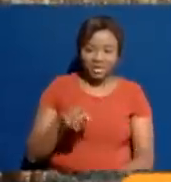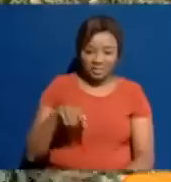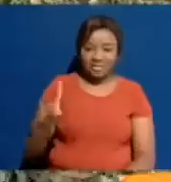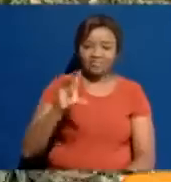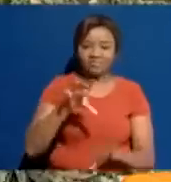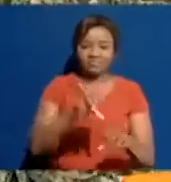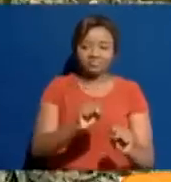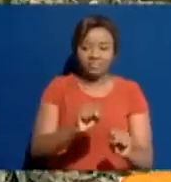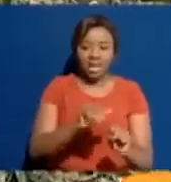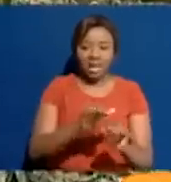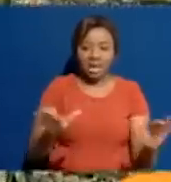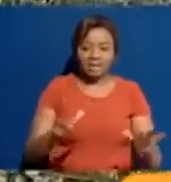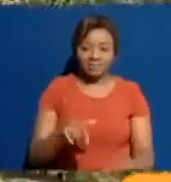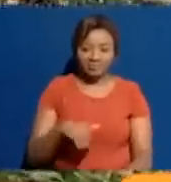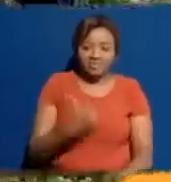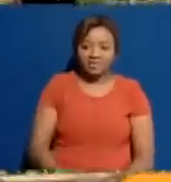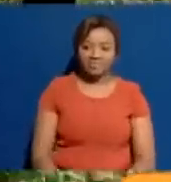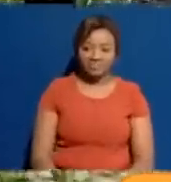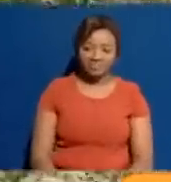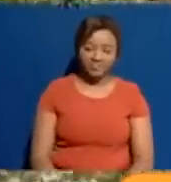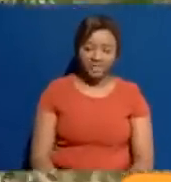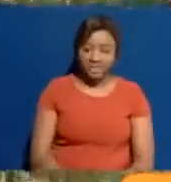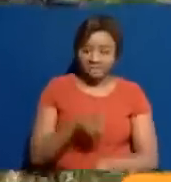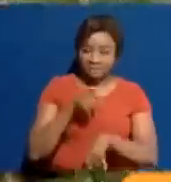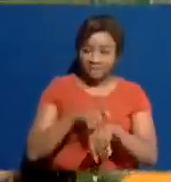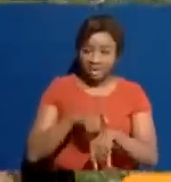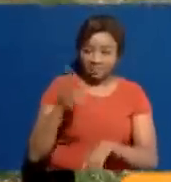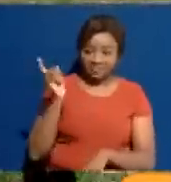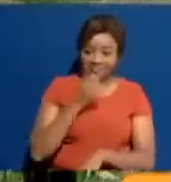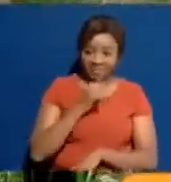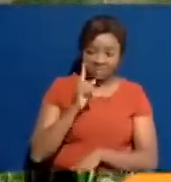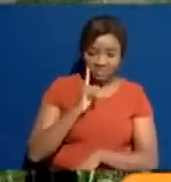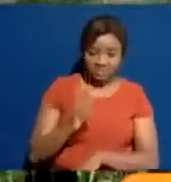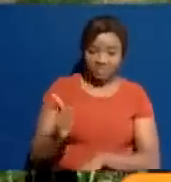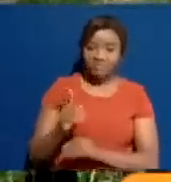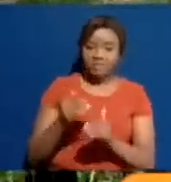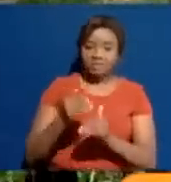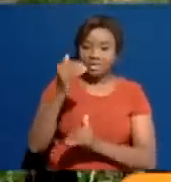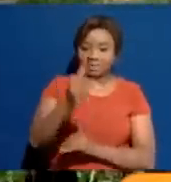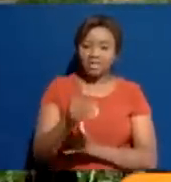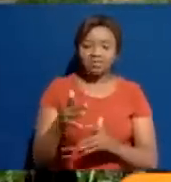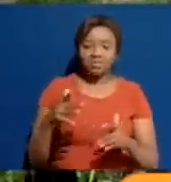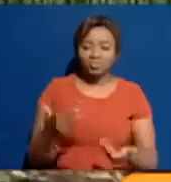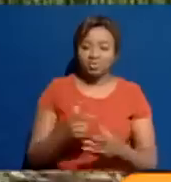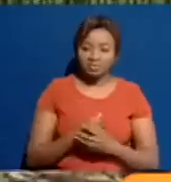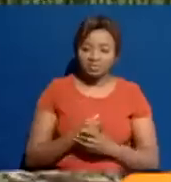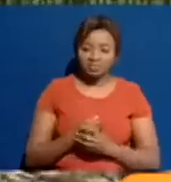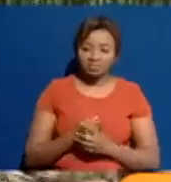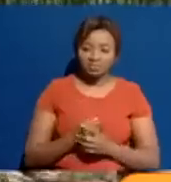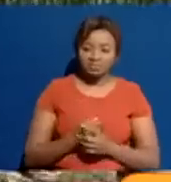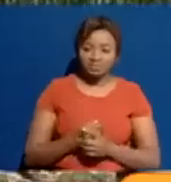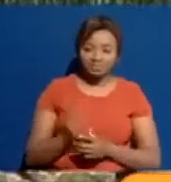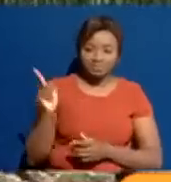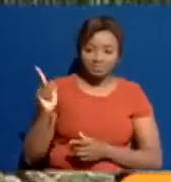hiyo. Na walipokamilisha awamu hii ya uharibifu, walielekea katika hatua ya pili ya mpango wao. Mara